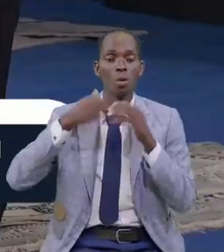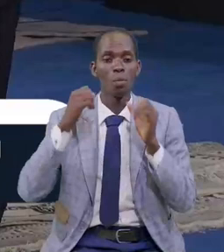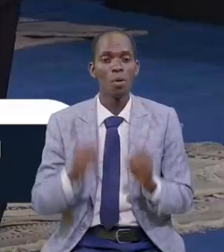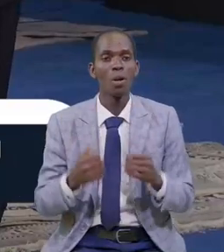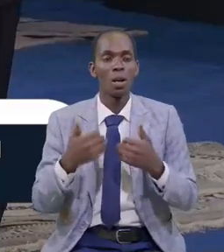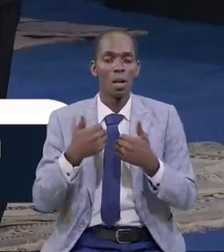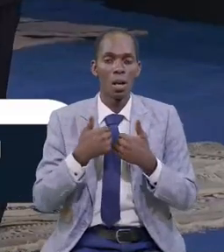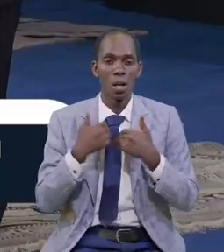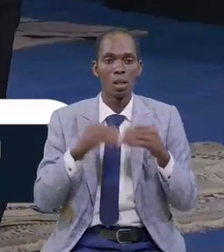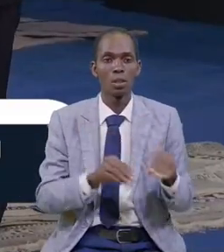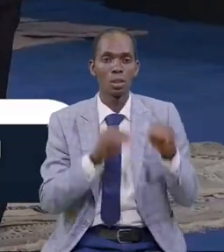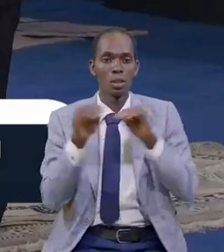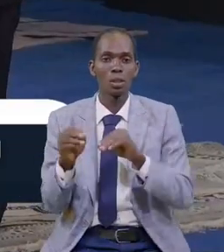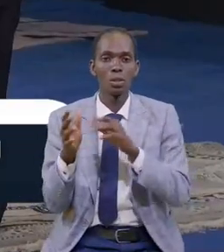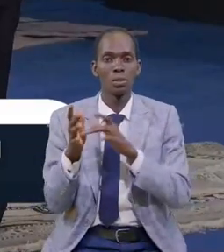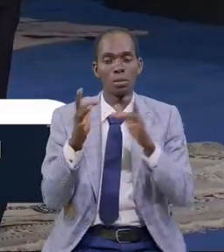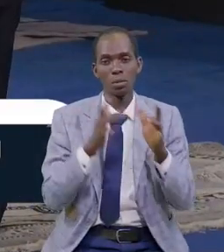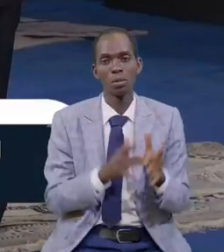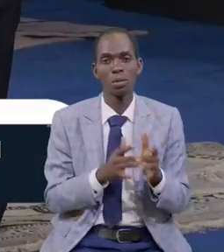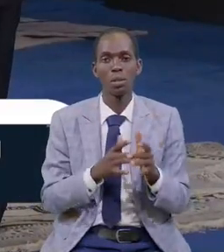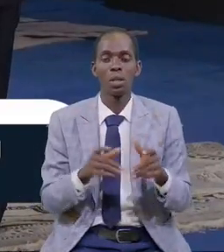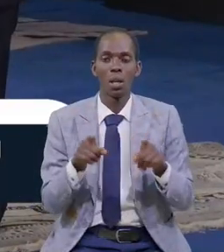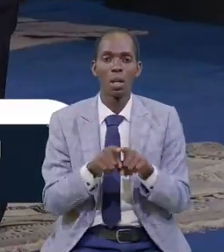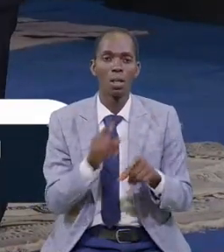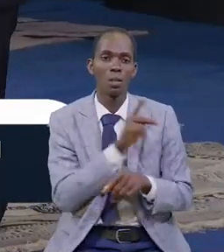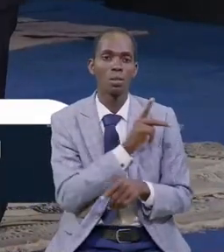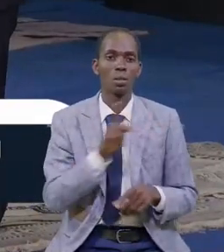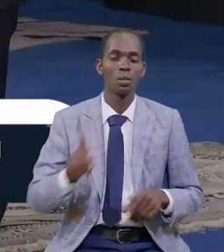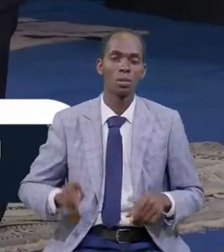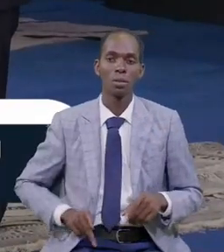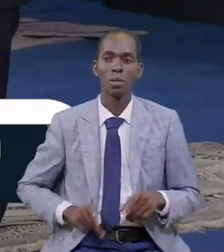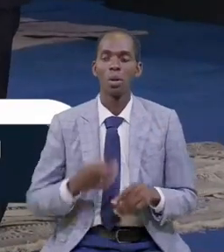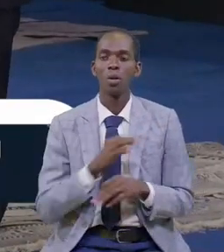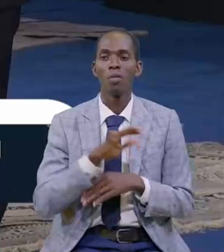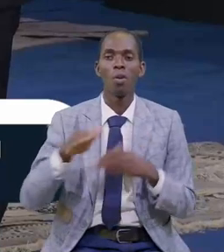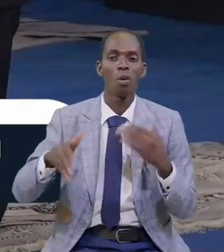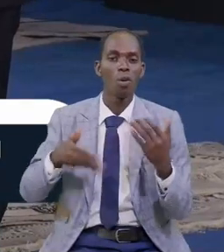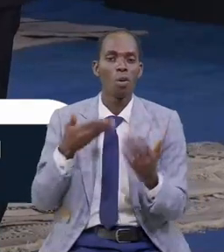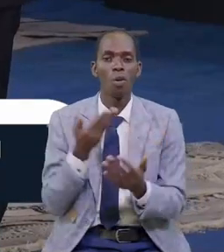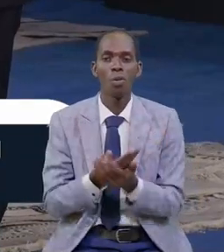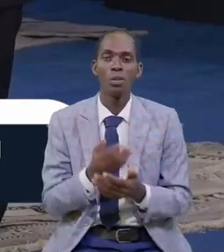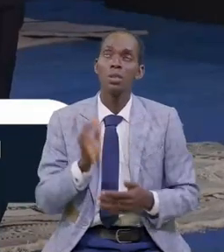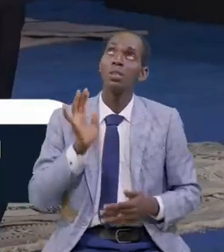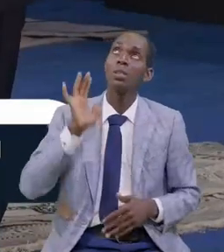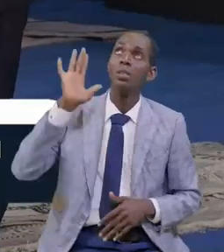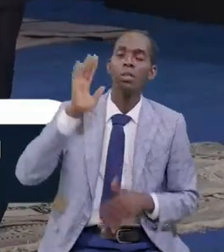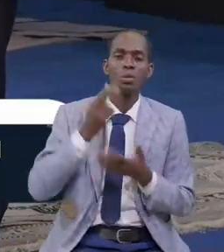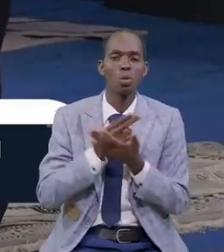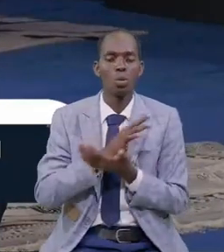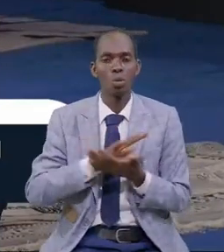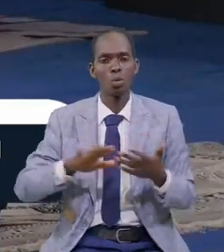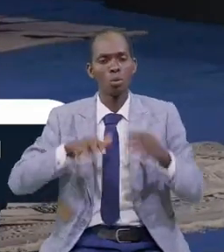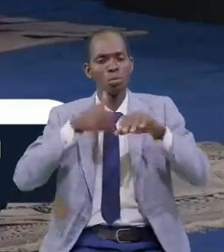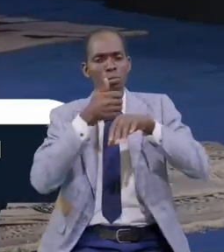lui que c'est lui qui a mis qui a OIN qui a mis Jésus sur